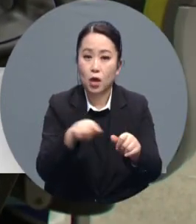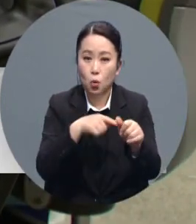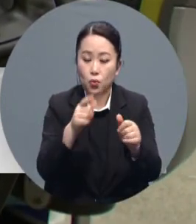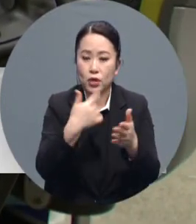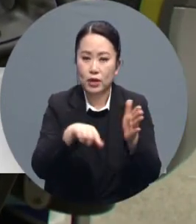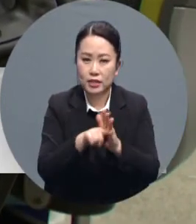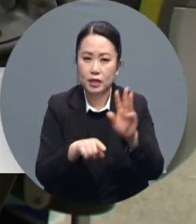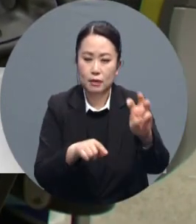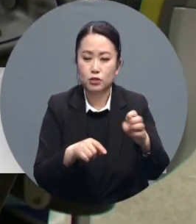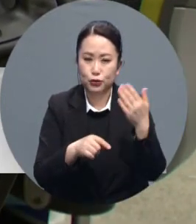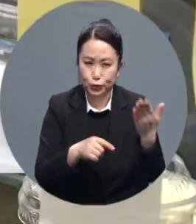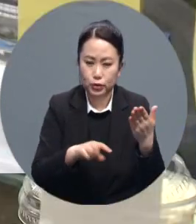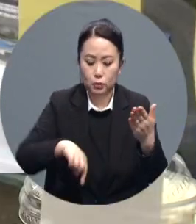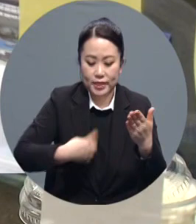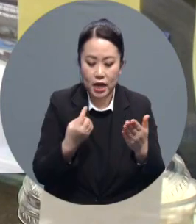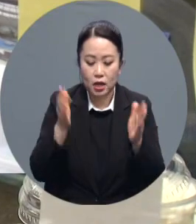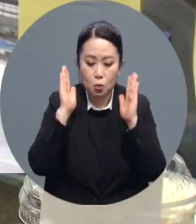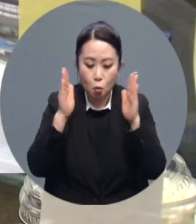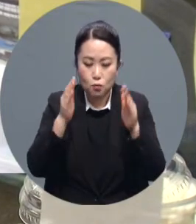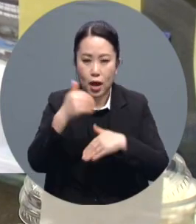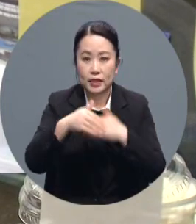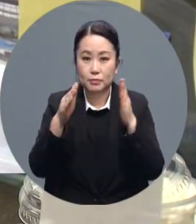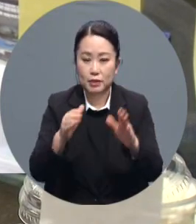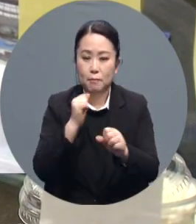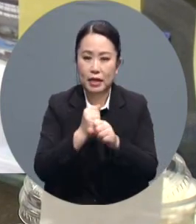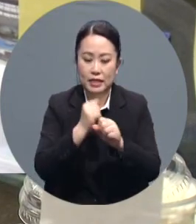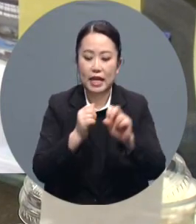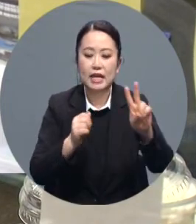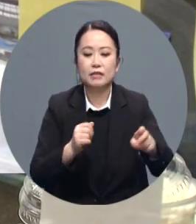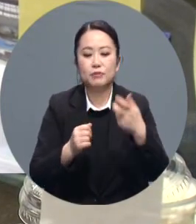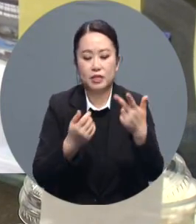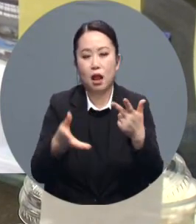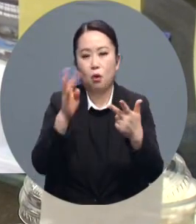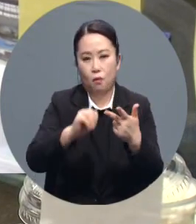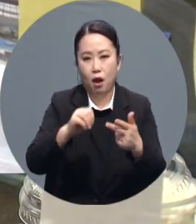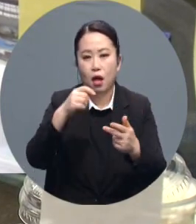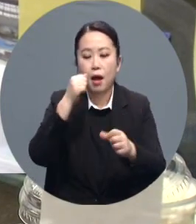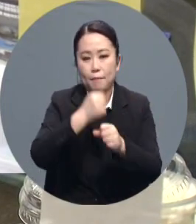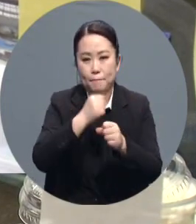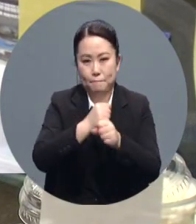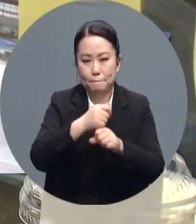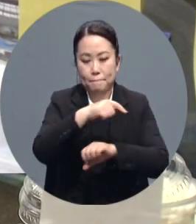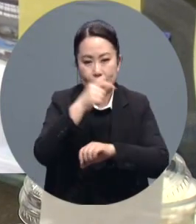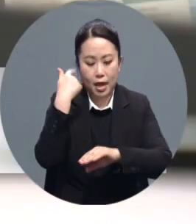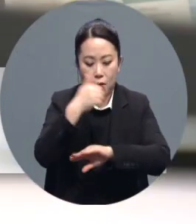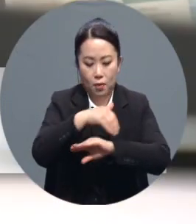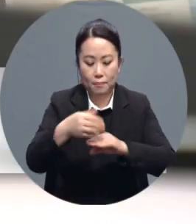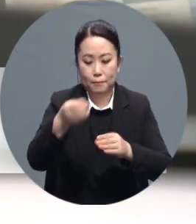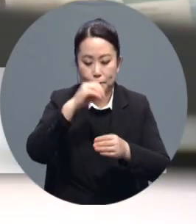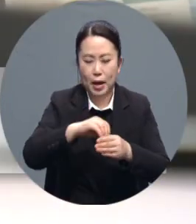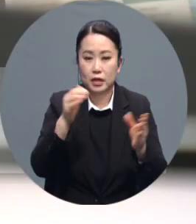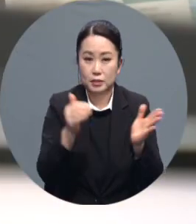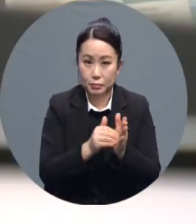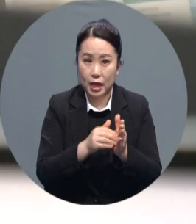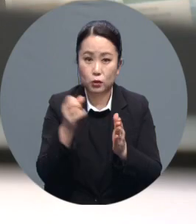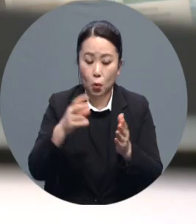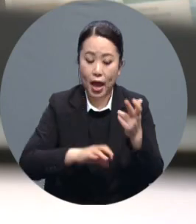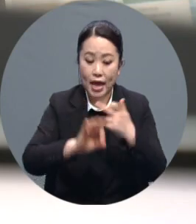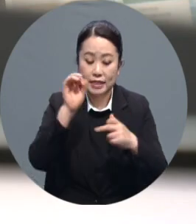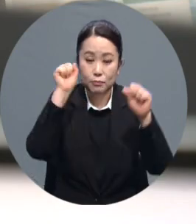학습실 구축을 위한 27억원 등을 예산안에 담았습니다 또 아침 체육 활동을 위한 아침 체인지에